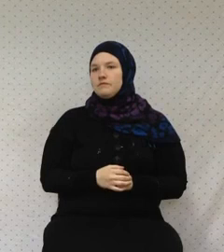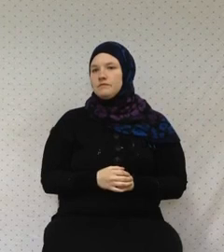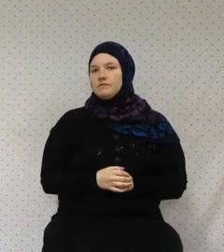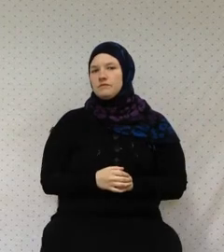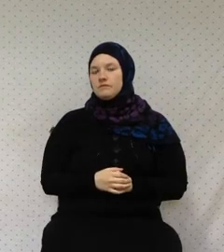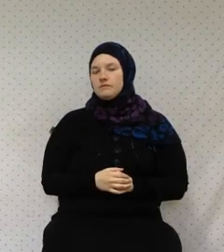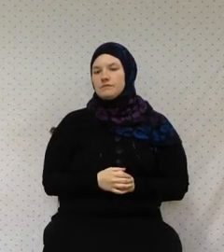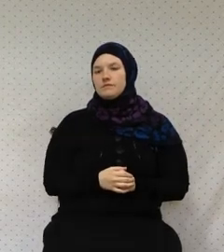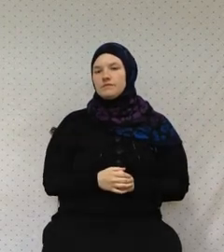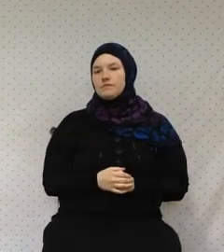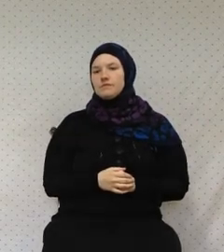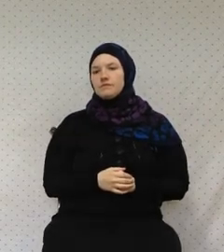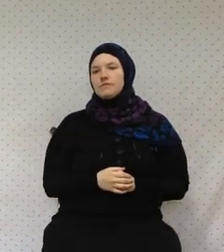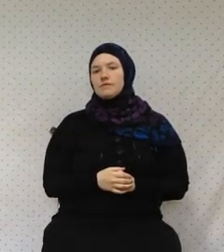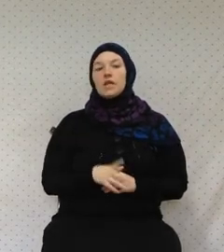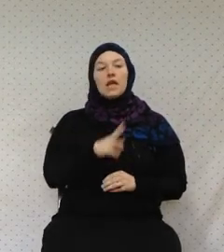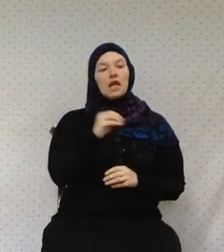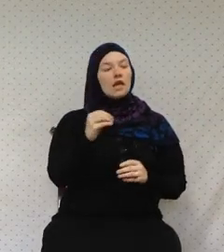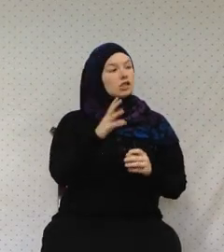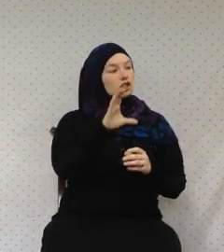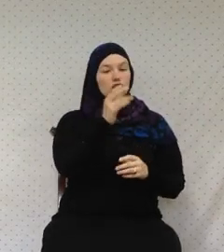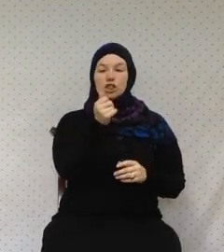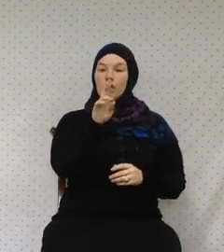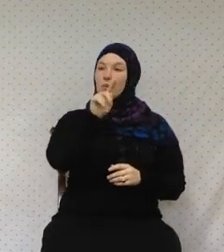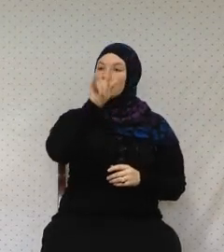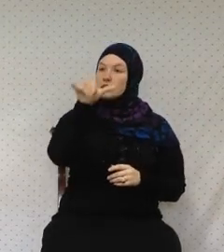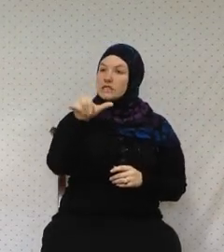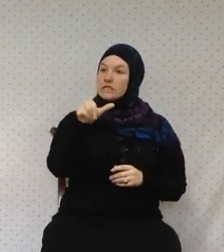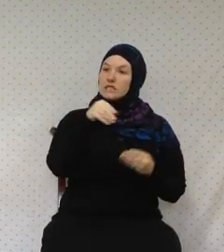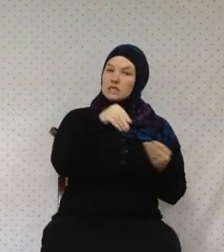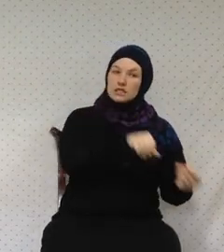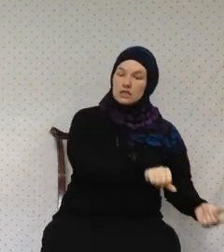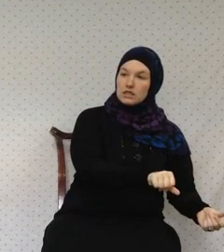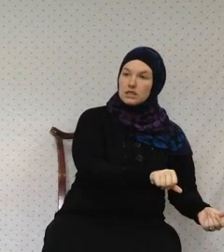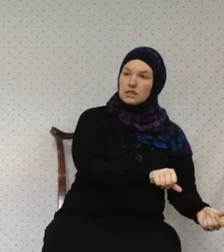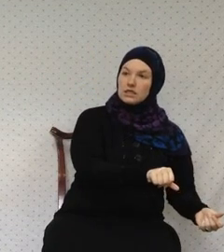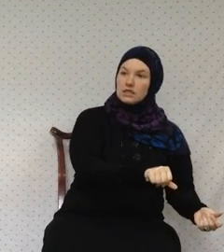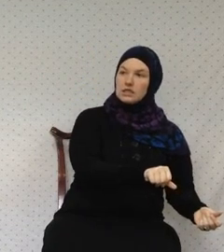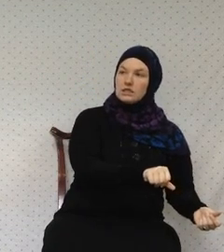وَالصَّدَقَةُ بُرْهَانٌ. And charity is a proof.